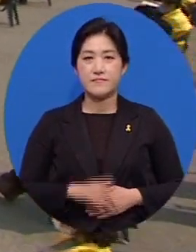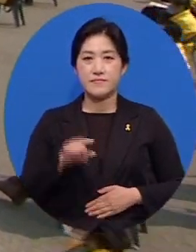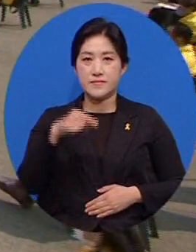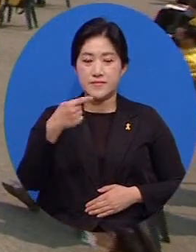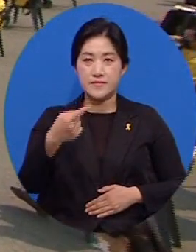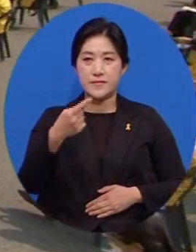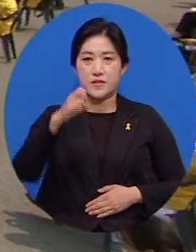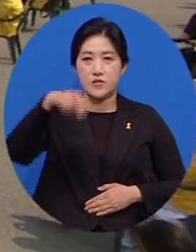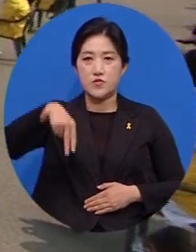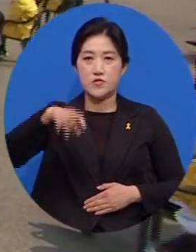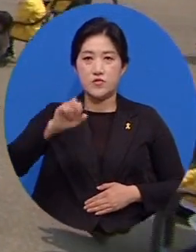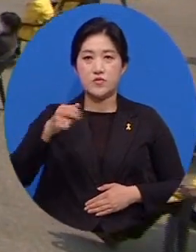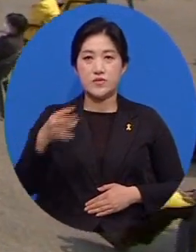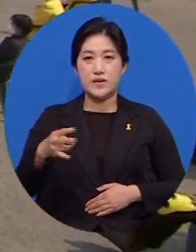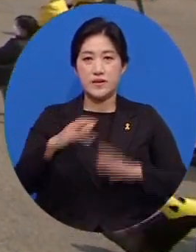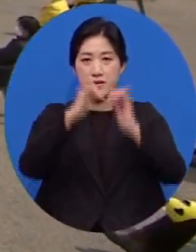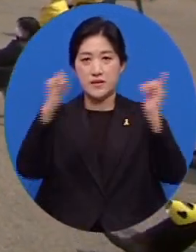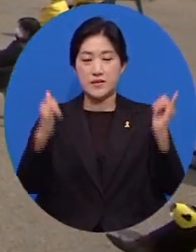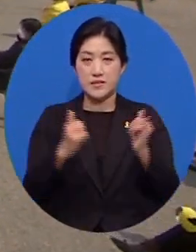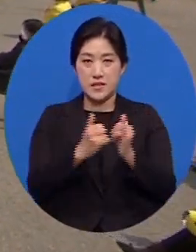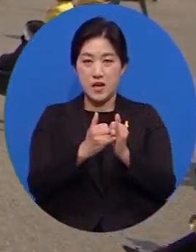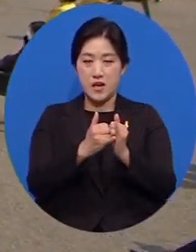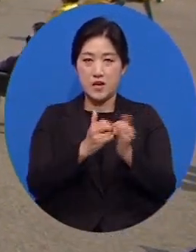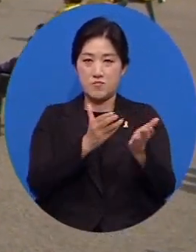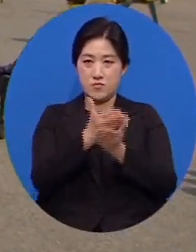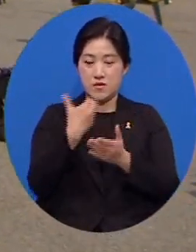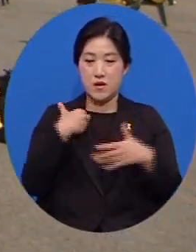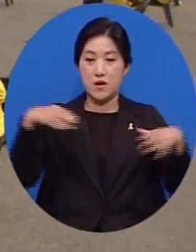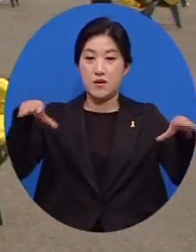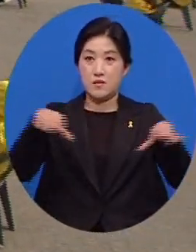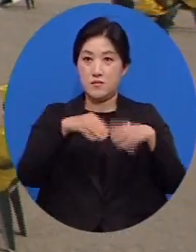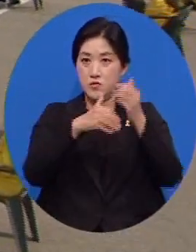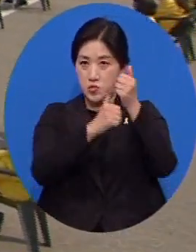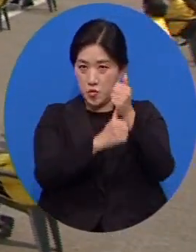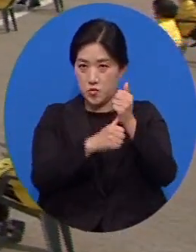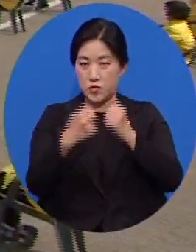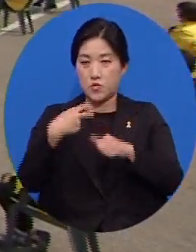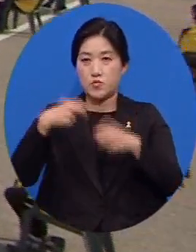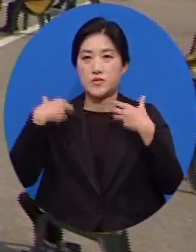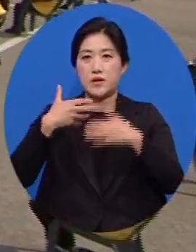다음은 이윤혜 사회부총리 겸 교육부 장관께서 추도사를 해주시겠습니다.